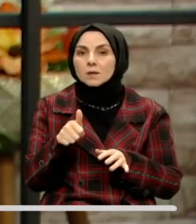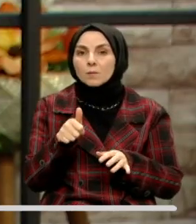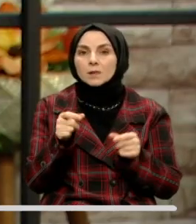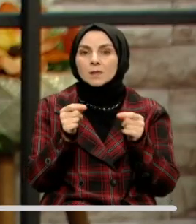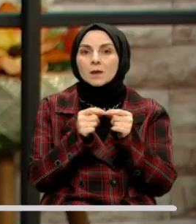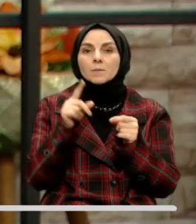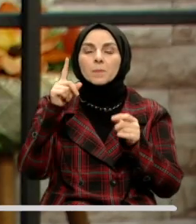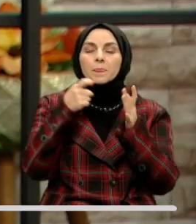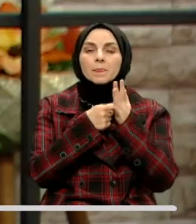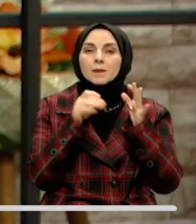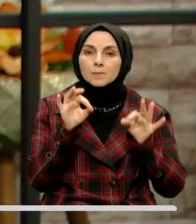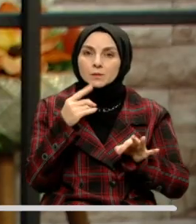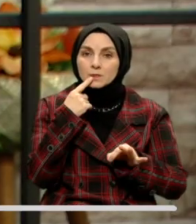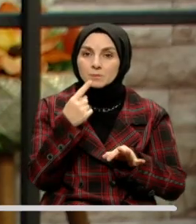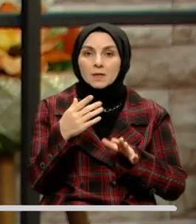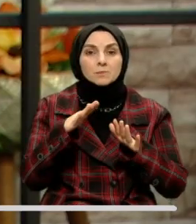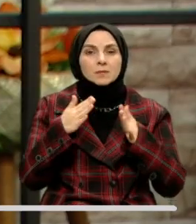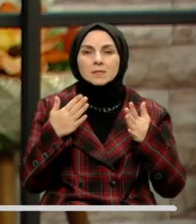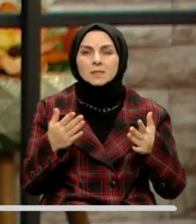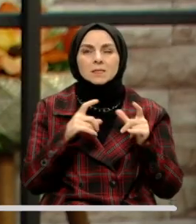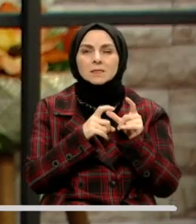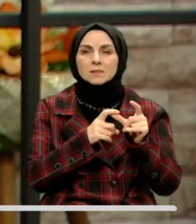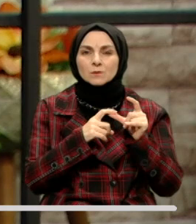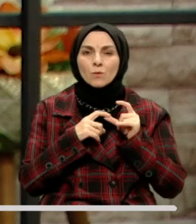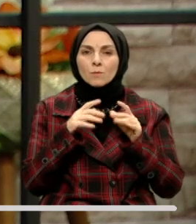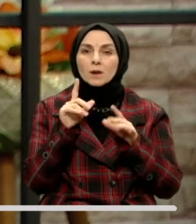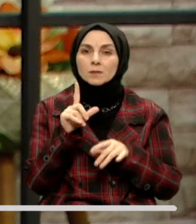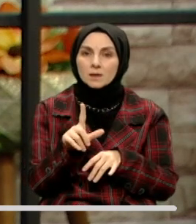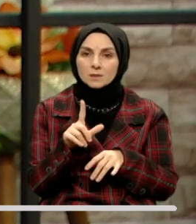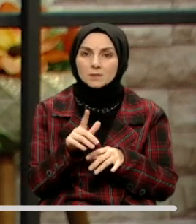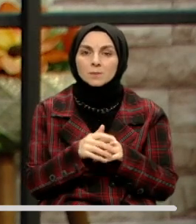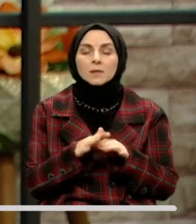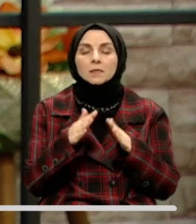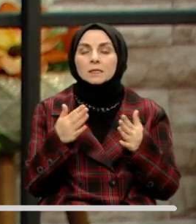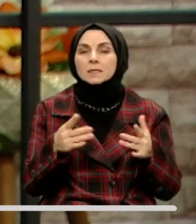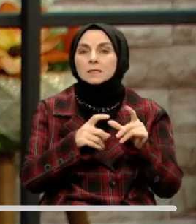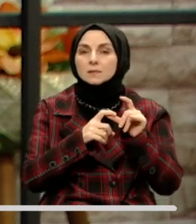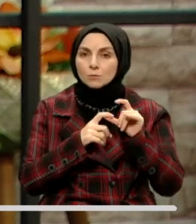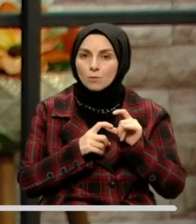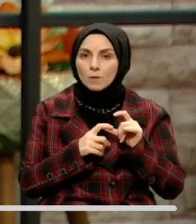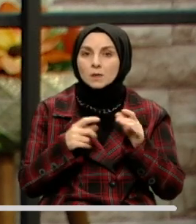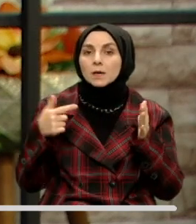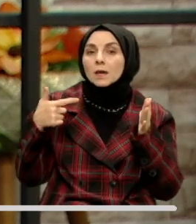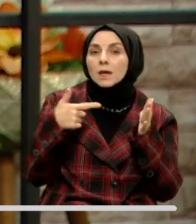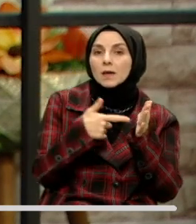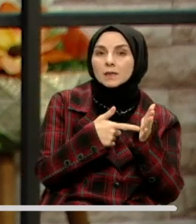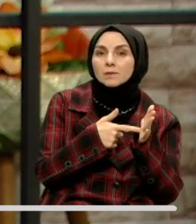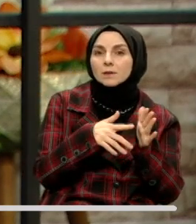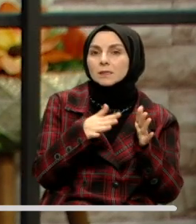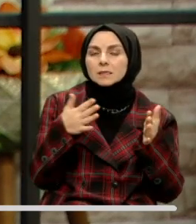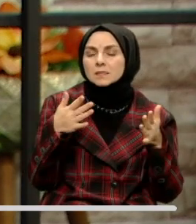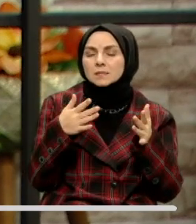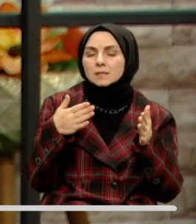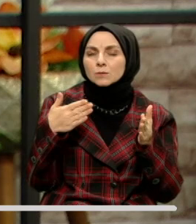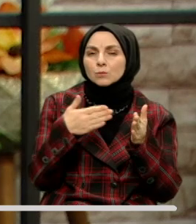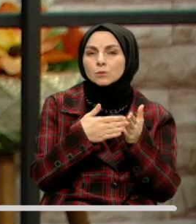çekip nasıl sorusuyla, nasıl sorusu çok önemlidir çünkü sizi direkt hedefe yönlendirir. Niye? Niye benim başıma geldi? Niye böyle